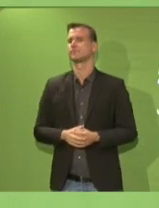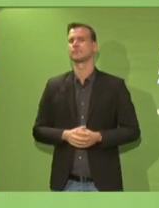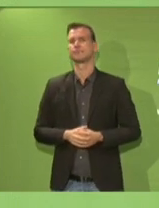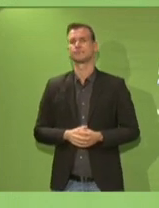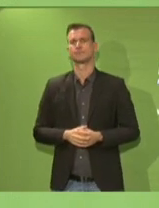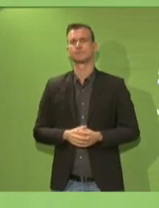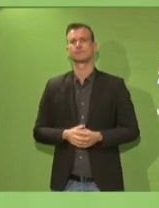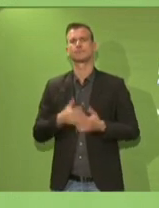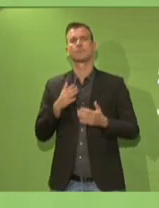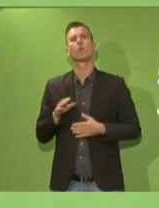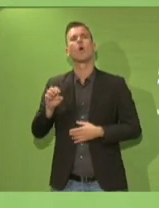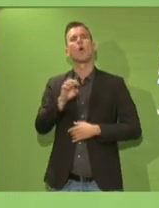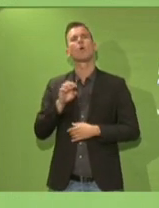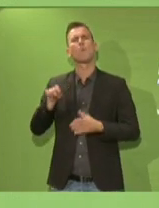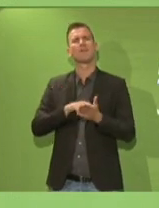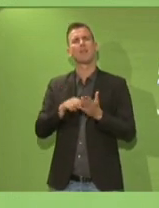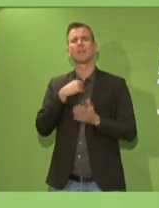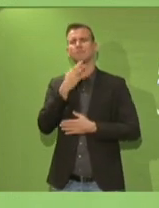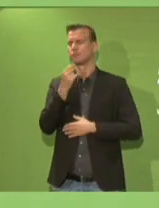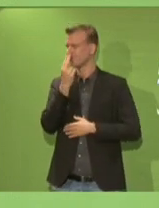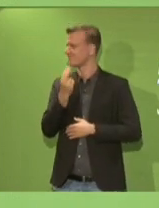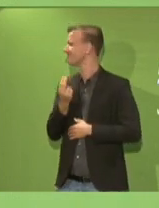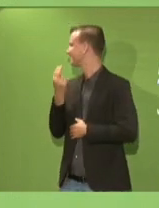Lass mich auf die Europawahl noch mal zurückschauen.